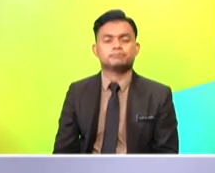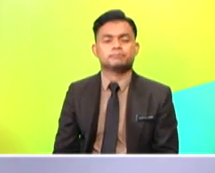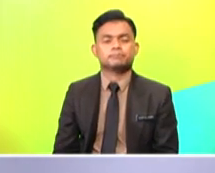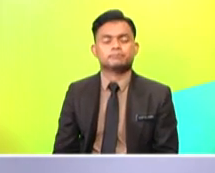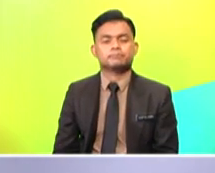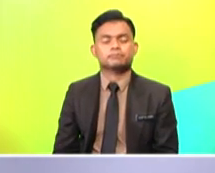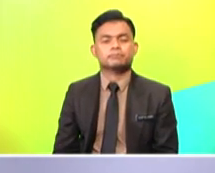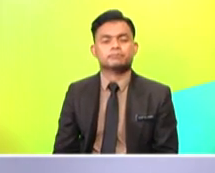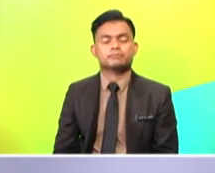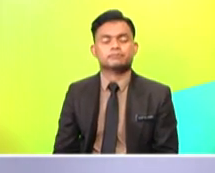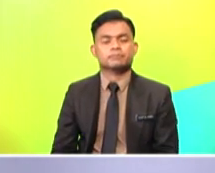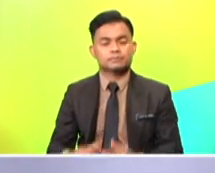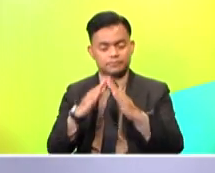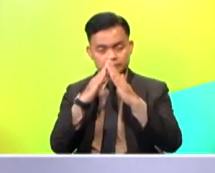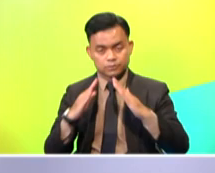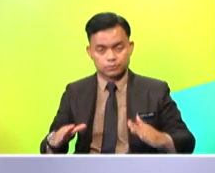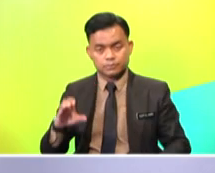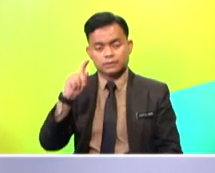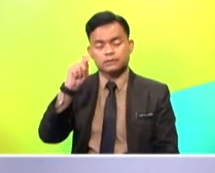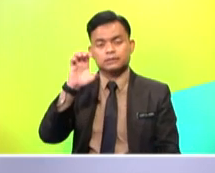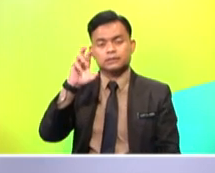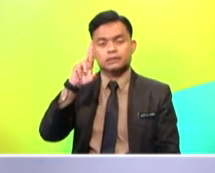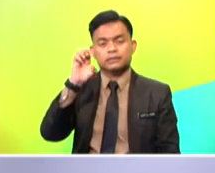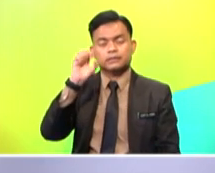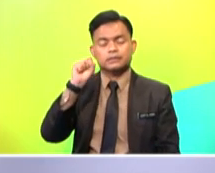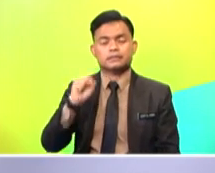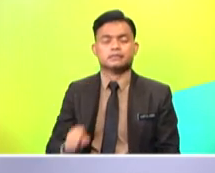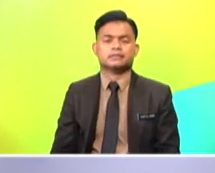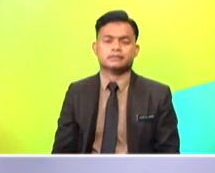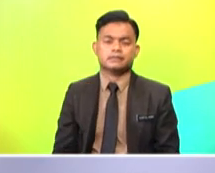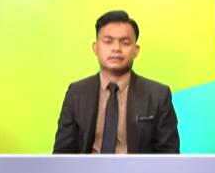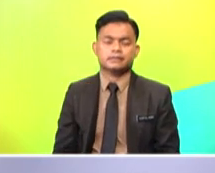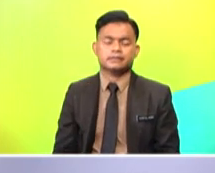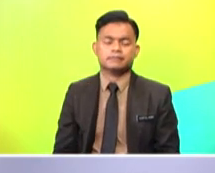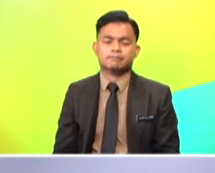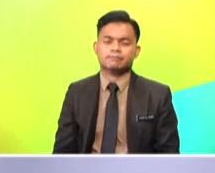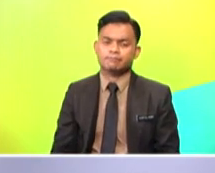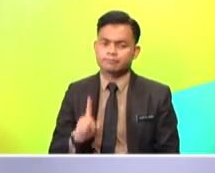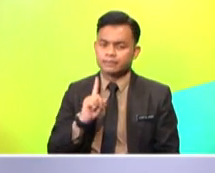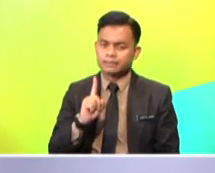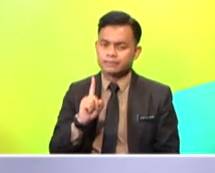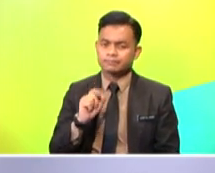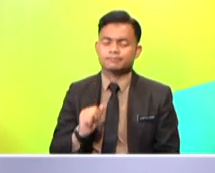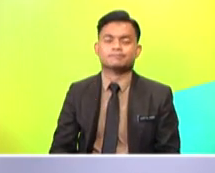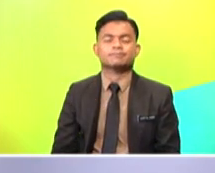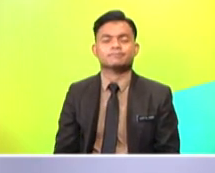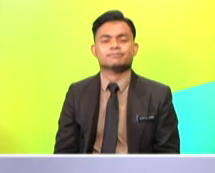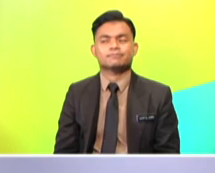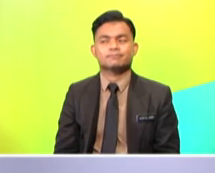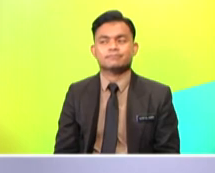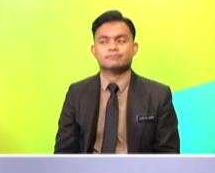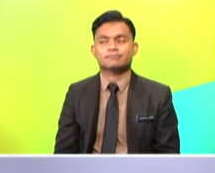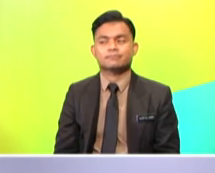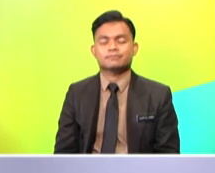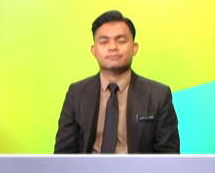baik. Rumah teres apa Irfan rasa kat sini betul ke tak Betul ke tu? Okey,